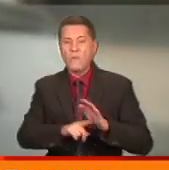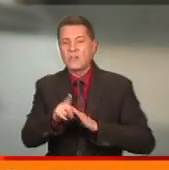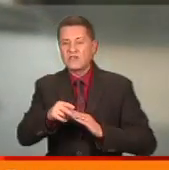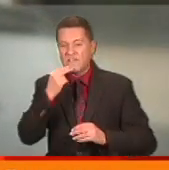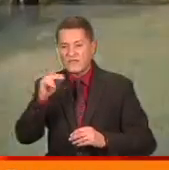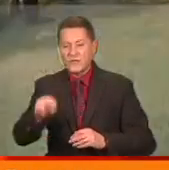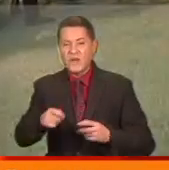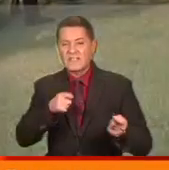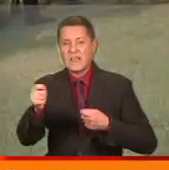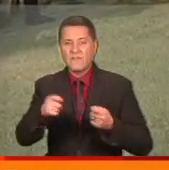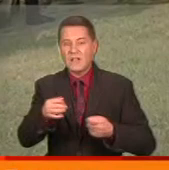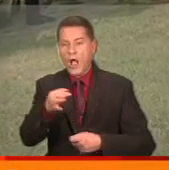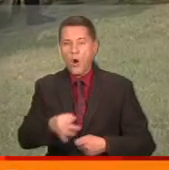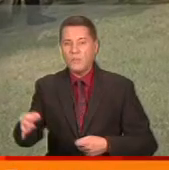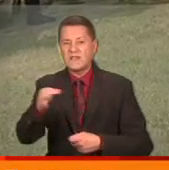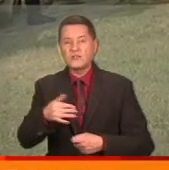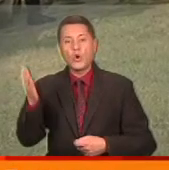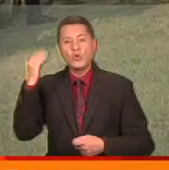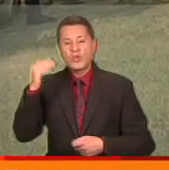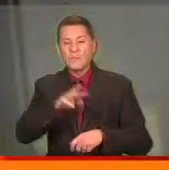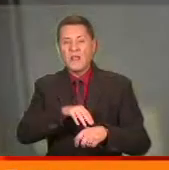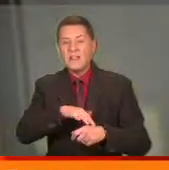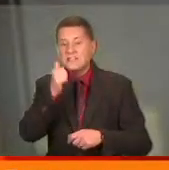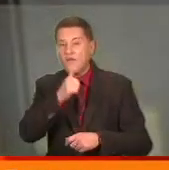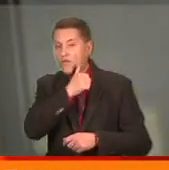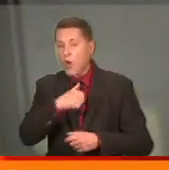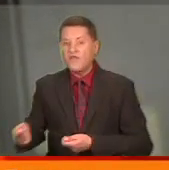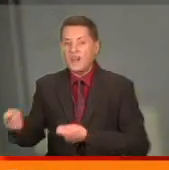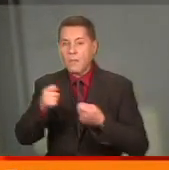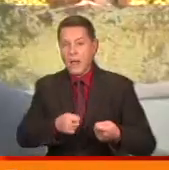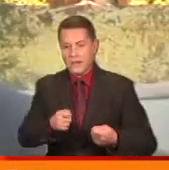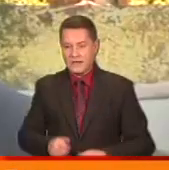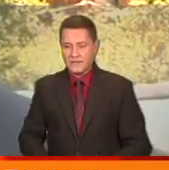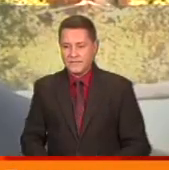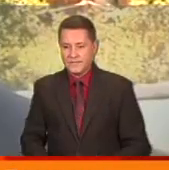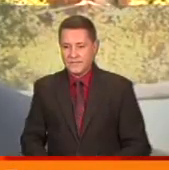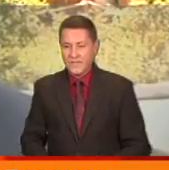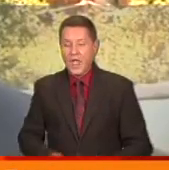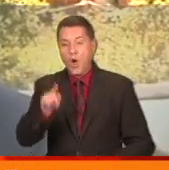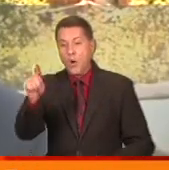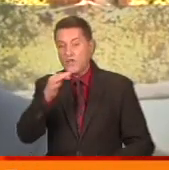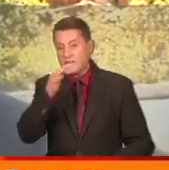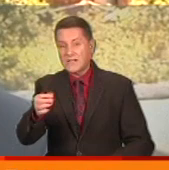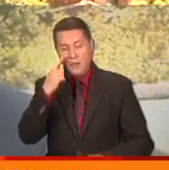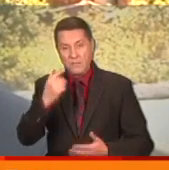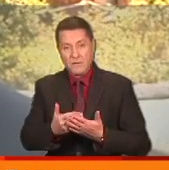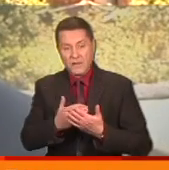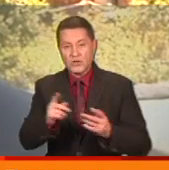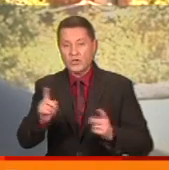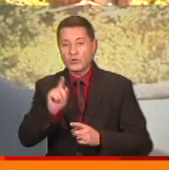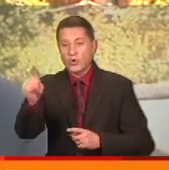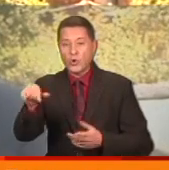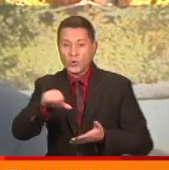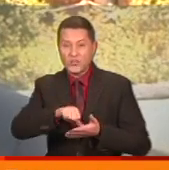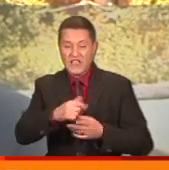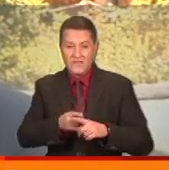звинувачувати керівника обласної тоді ще міліції в контрабанді. Он высказал свое предположение, что, возможно, тоже тот участвовал